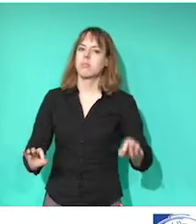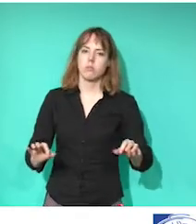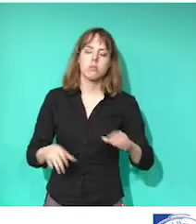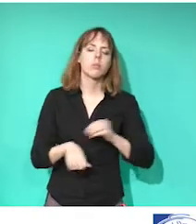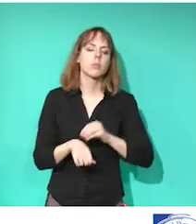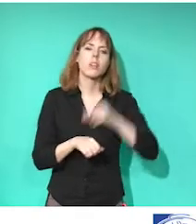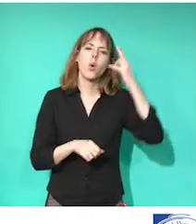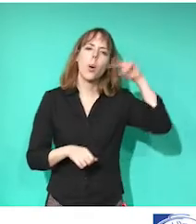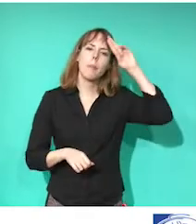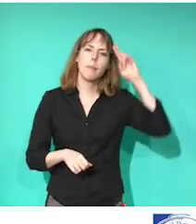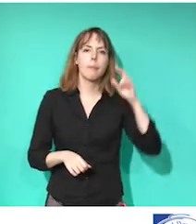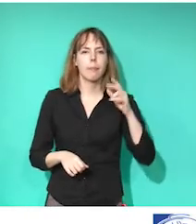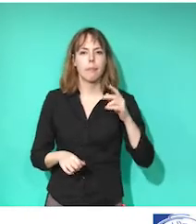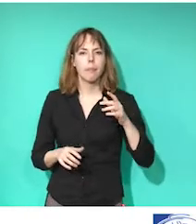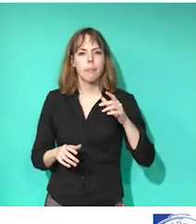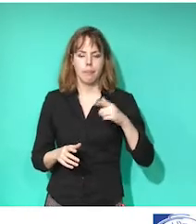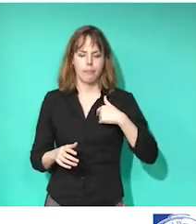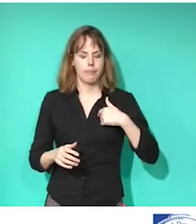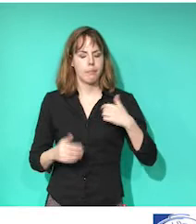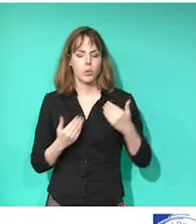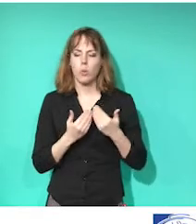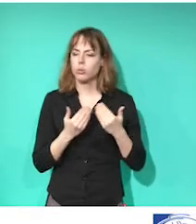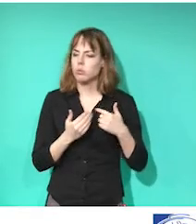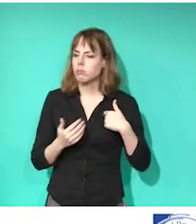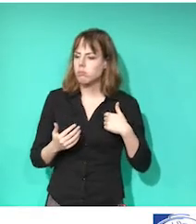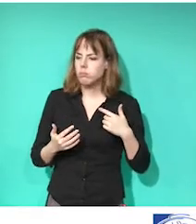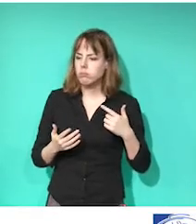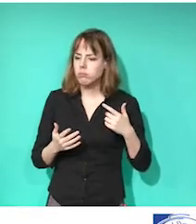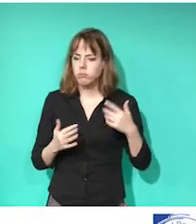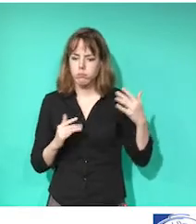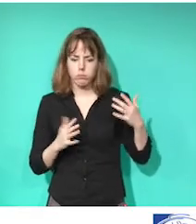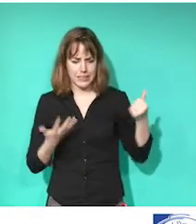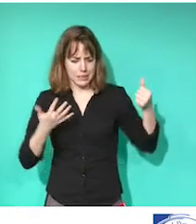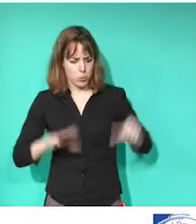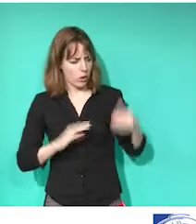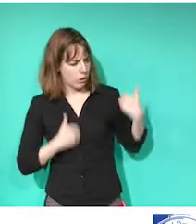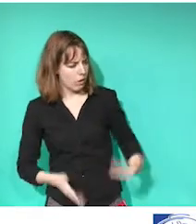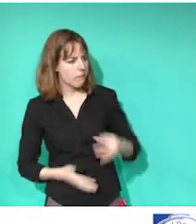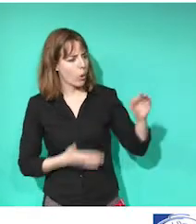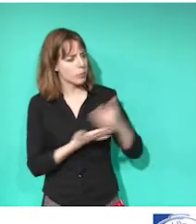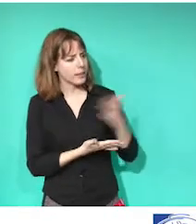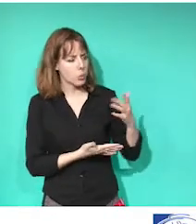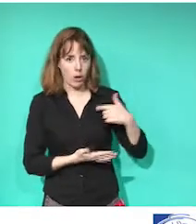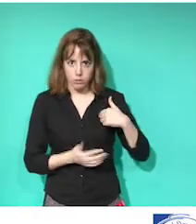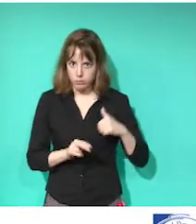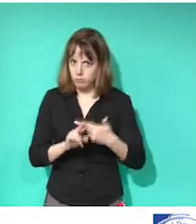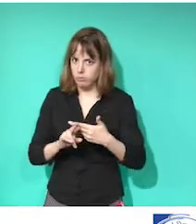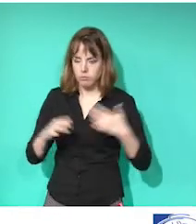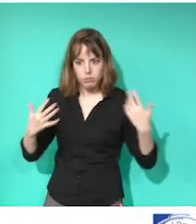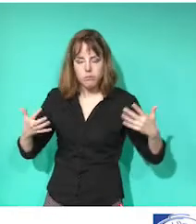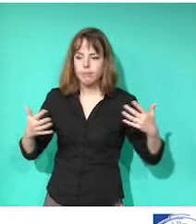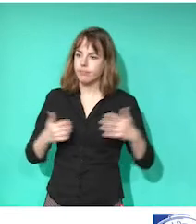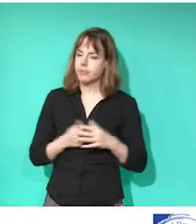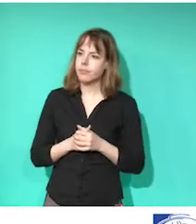Conseil de l'Europe quand on me demandait de parler de ce qui avait eu lieu en France dans les 6 derniers mois. C'est que je crois qu'il y a